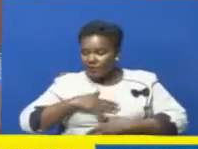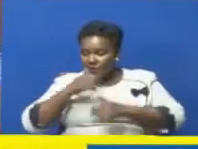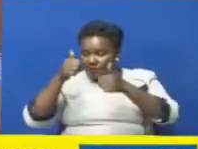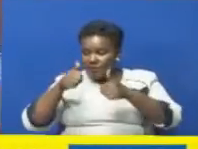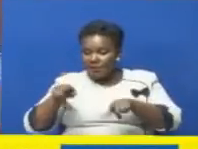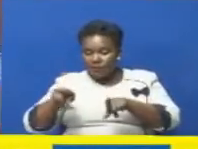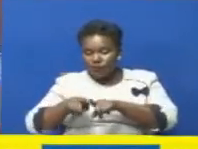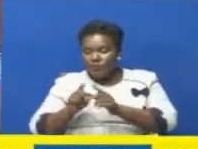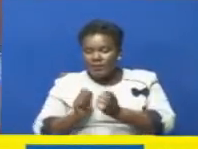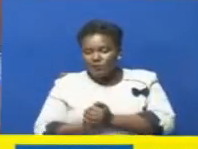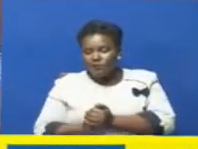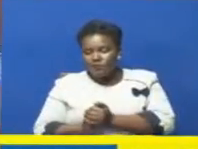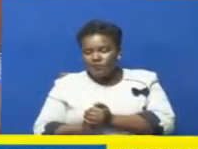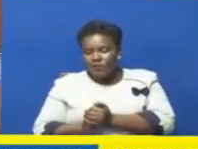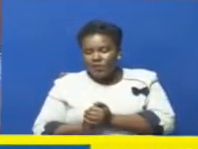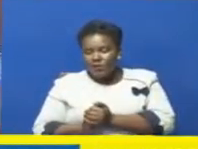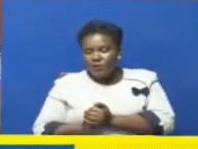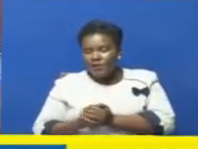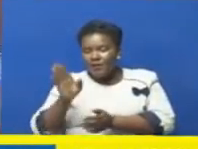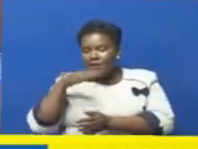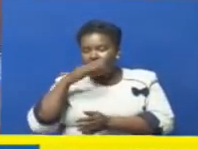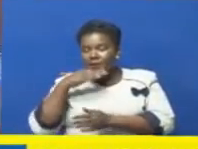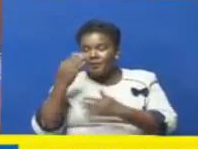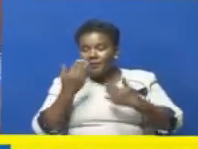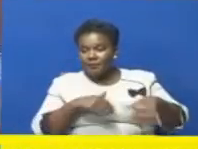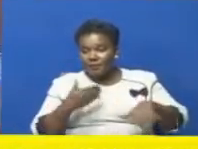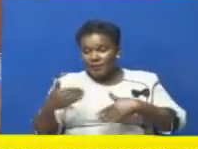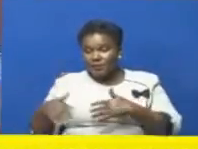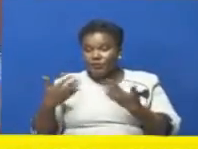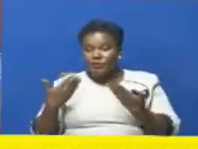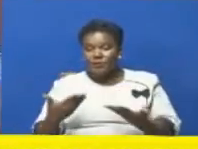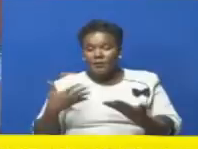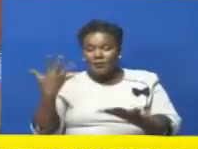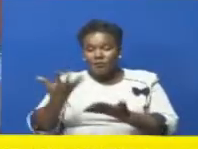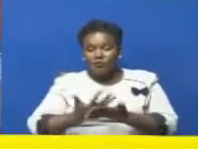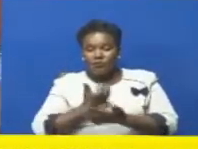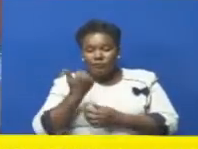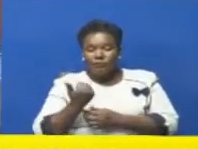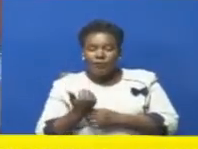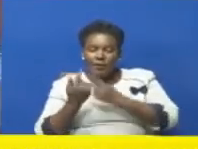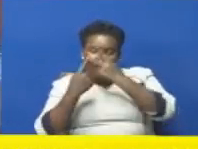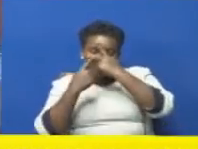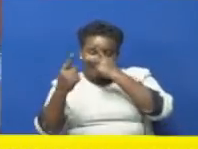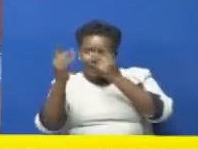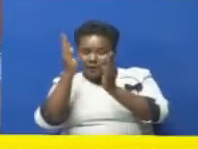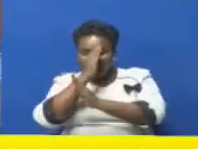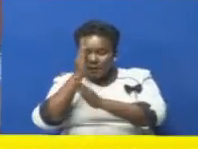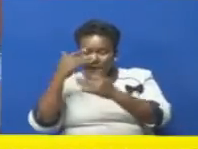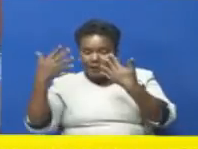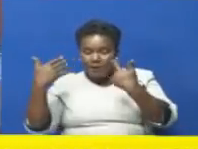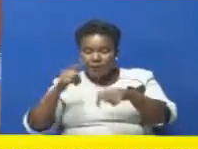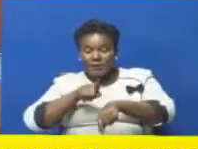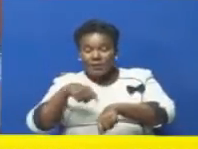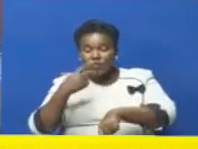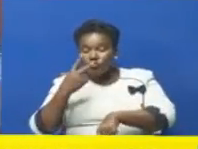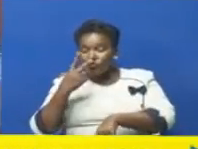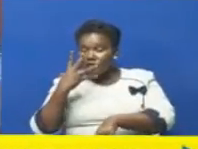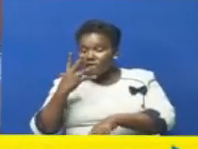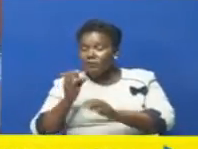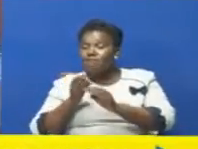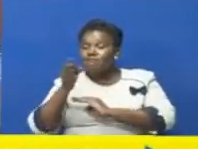hayo ambayo yamejiri kwenye jaramba. Na sasa basi tupate kutazama utabiri wa hali ya hewa kwa saa 24 zijazo kutoka